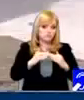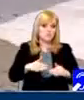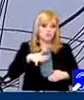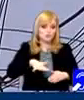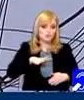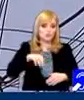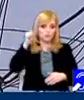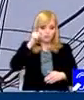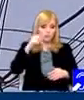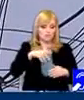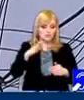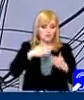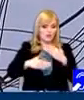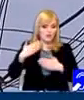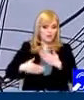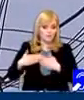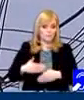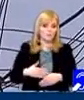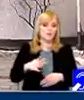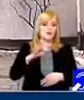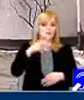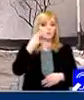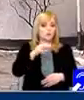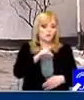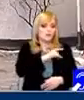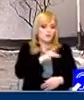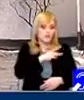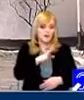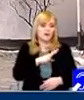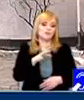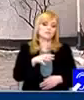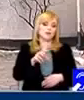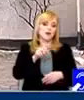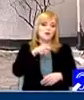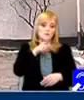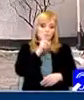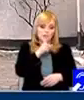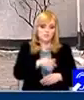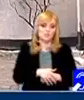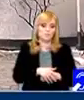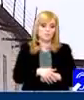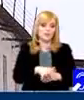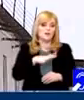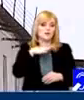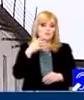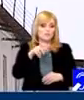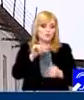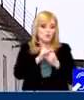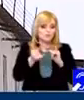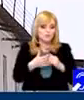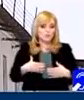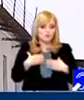Georgia, Turcia, Lituania și Azerbaidjan. La polul opus sunt Islanda, Irlanda de Nord, Belgia. Suprapopularea, dar și condițiile proaste